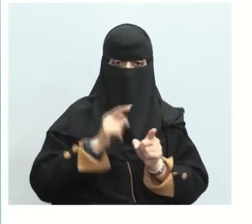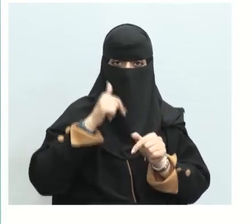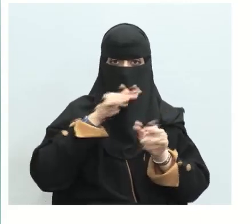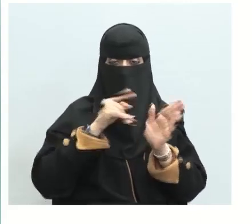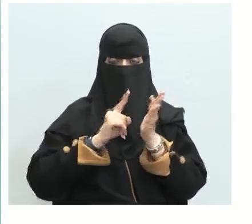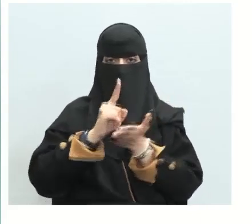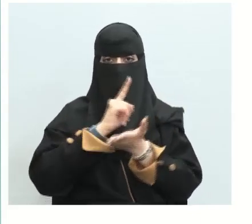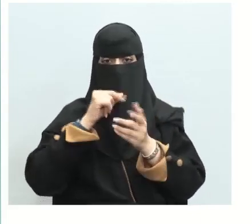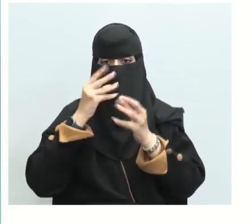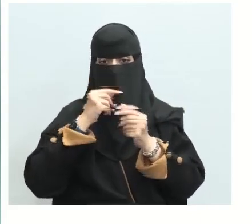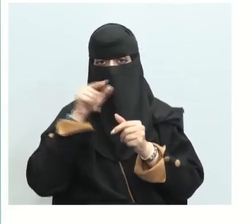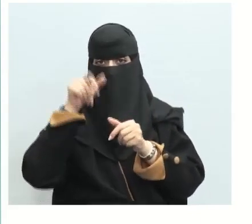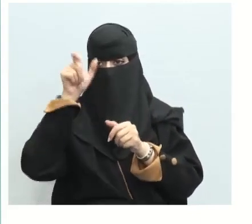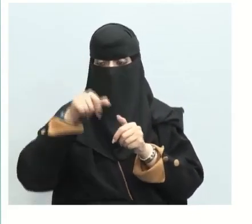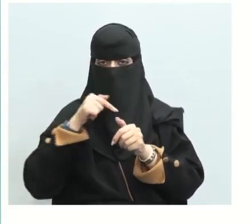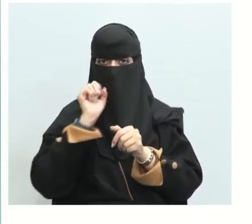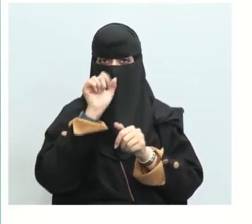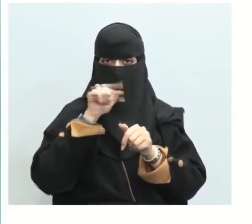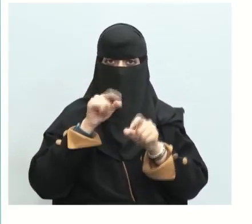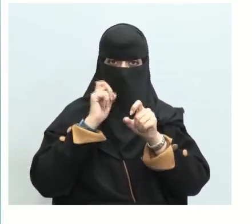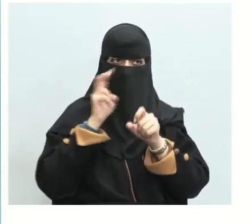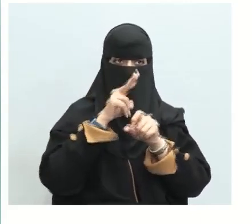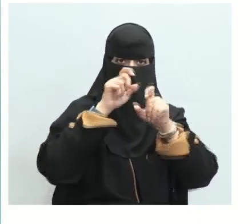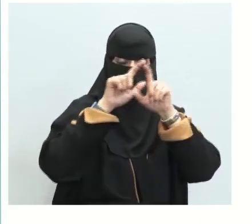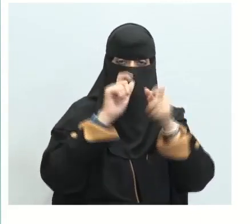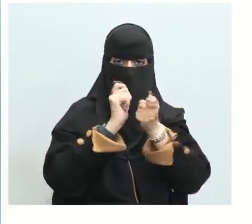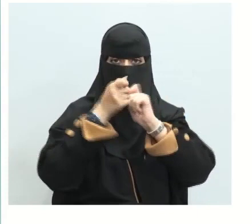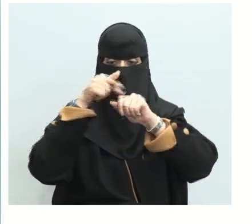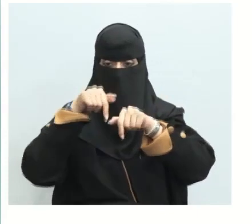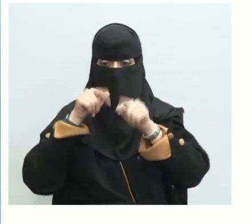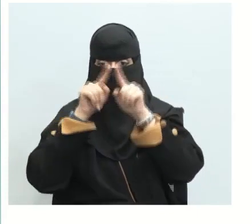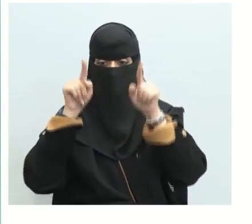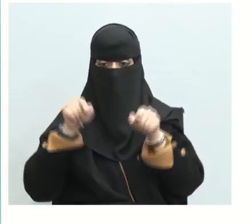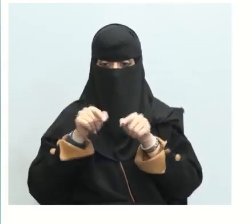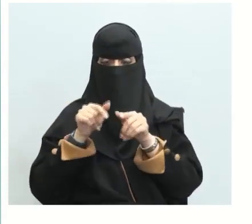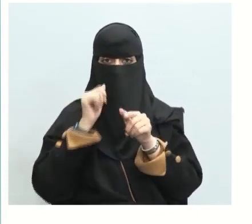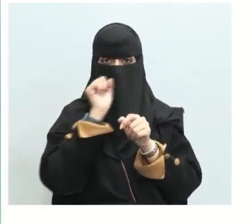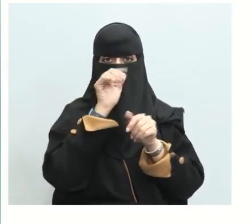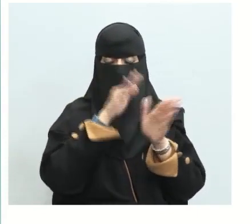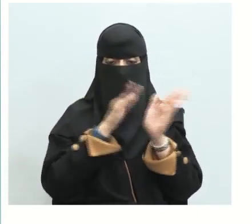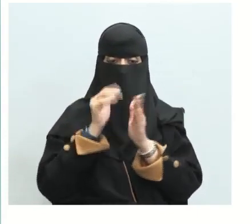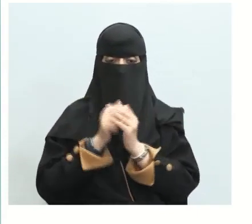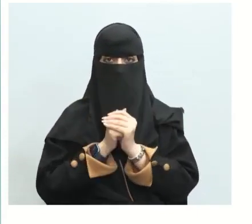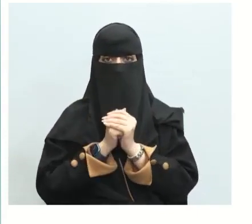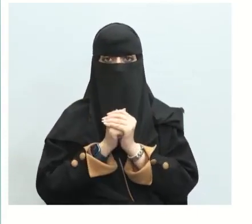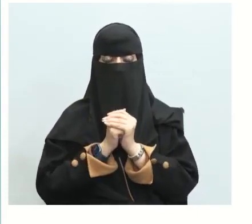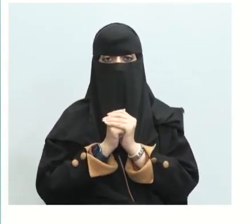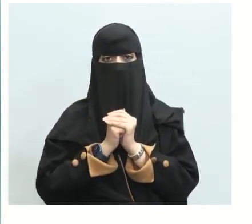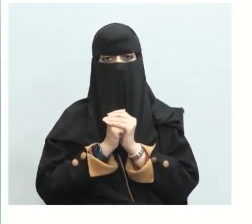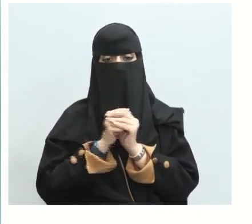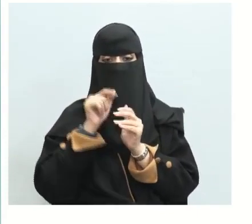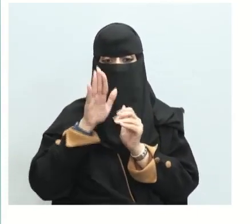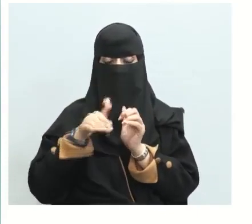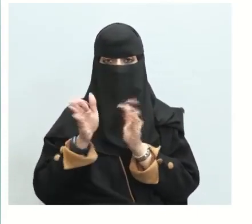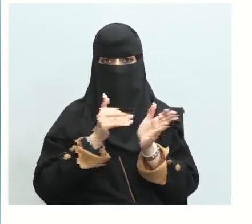المحاكاة من قائمة معينة، ومشاهدة طريقة عرض الصفحة الإلكترونية في إطار العرض الخاص بك.